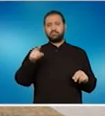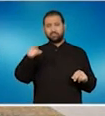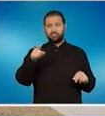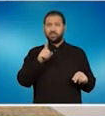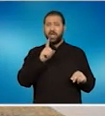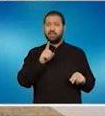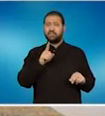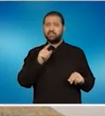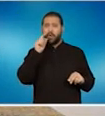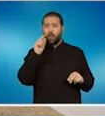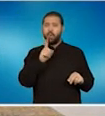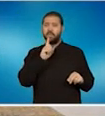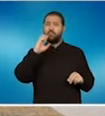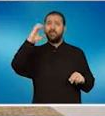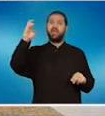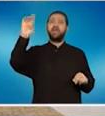el, o temă,